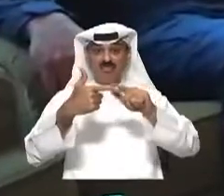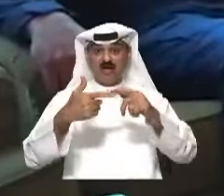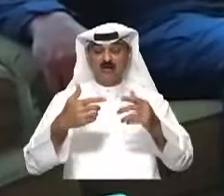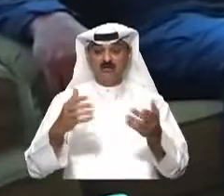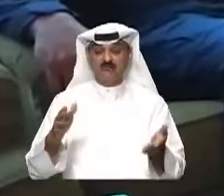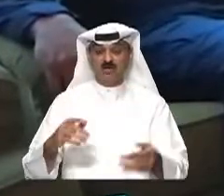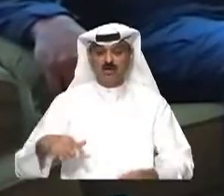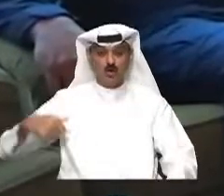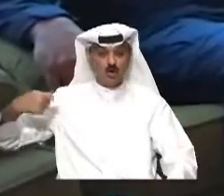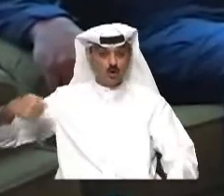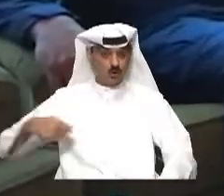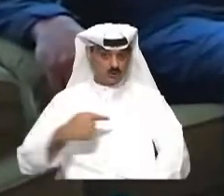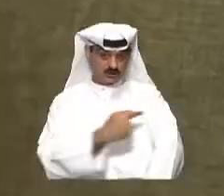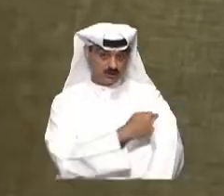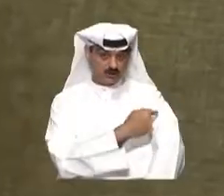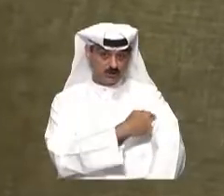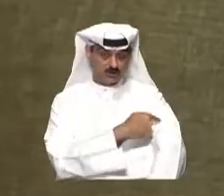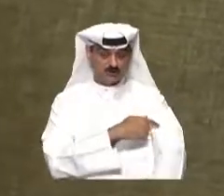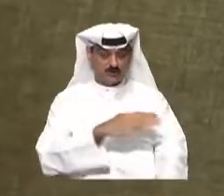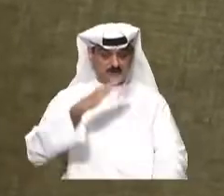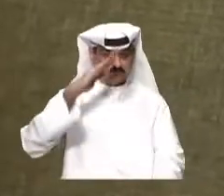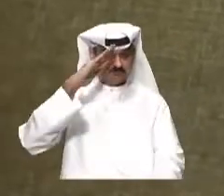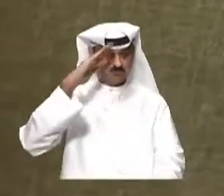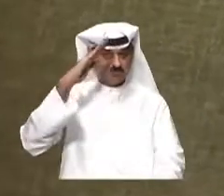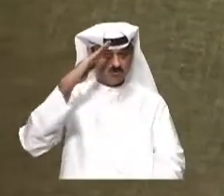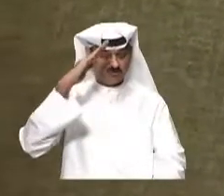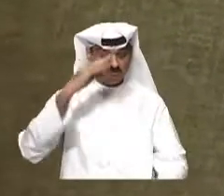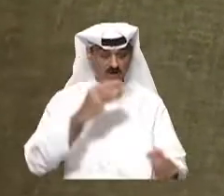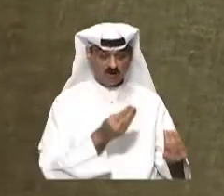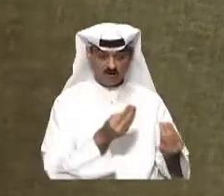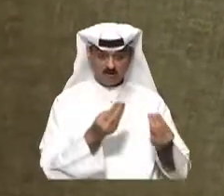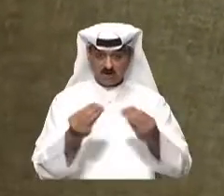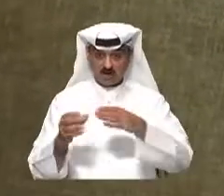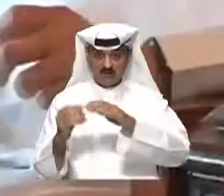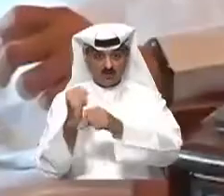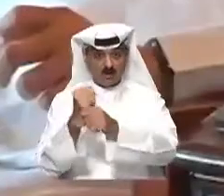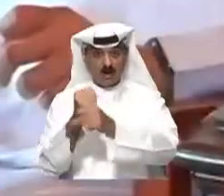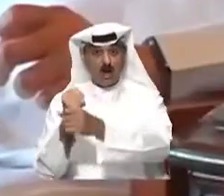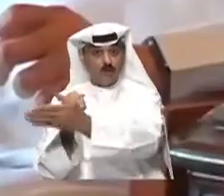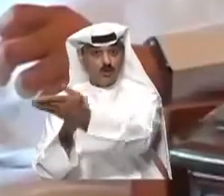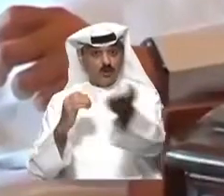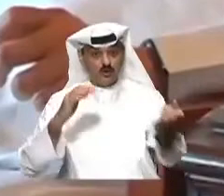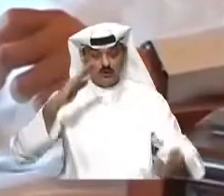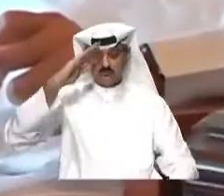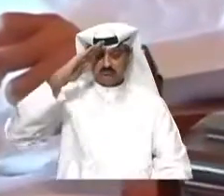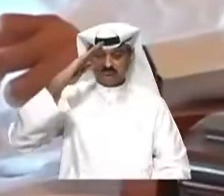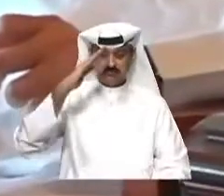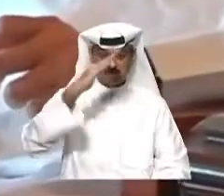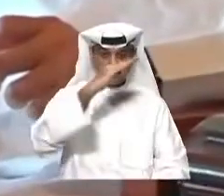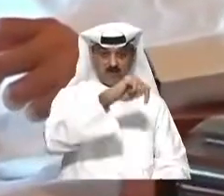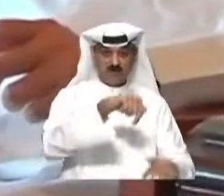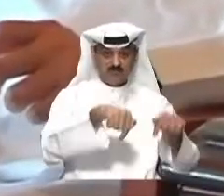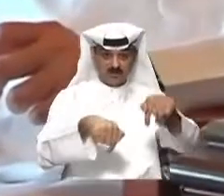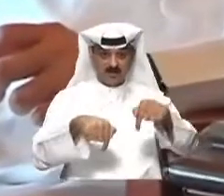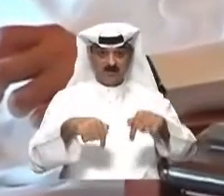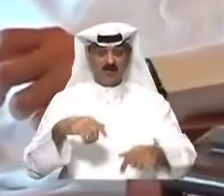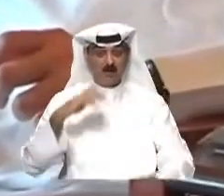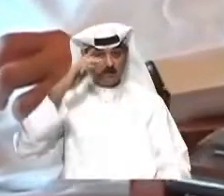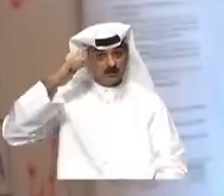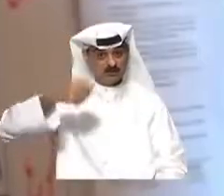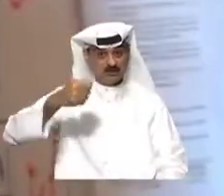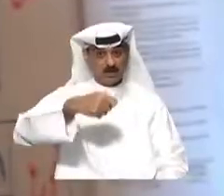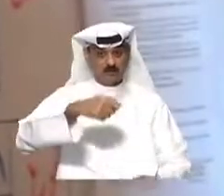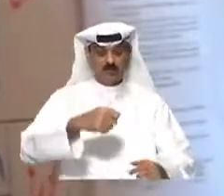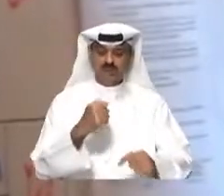تحيات وتقدير القيادة السياسية العليا للبلاد لجميع العاملين في المستشفيات والمحاجر الصحية، مثمنين جهودهم